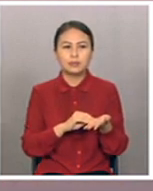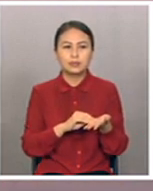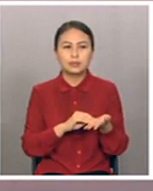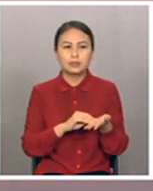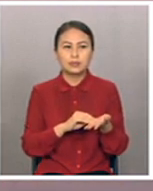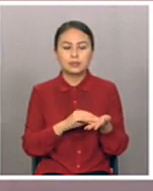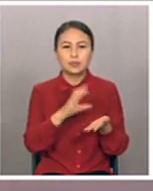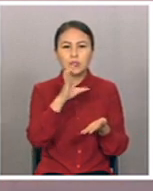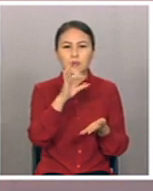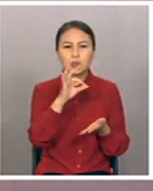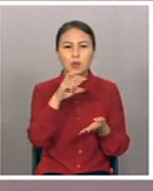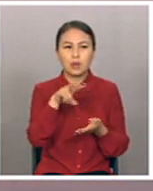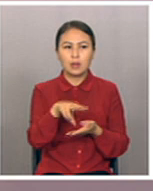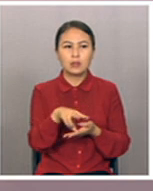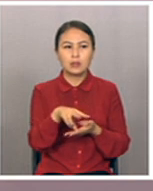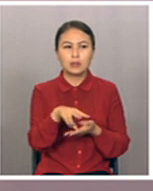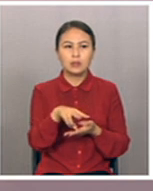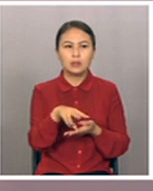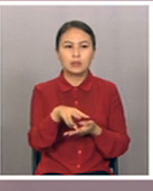Сол.